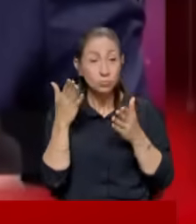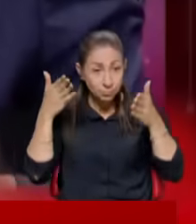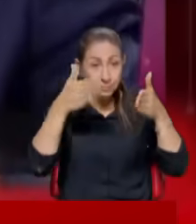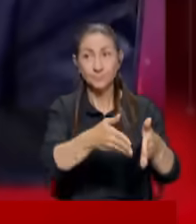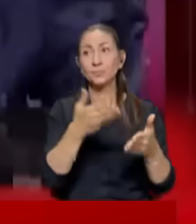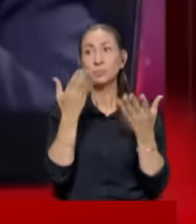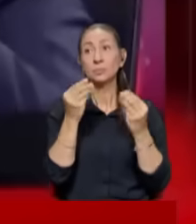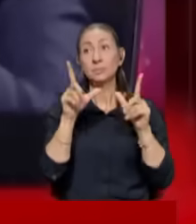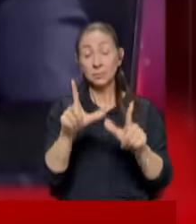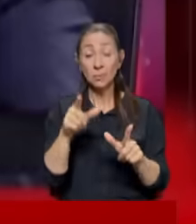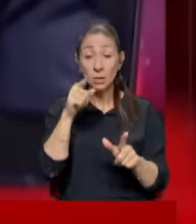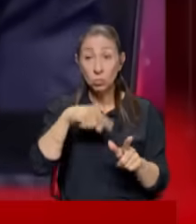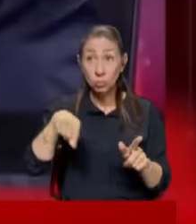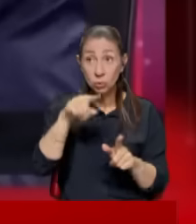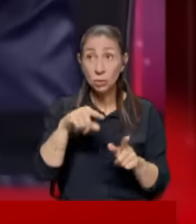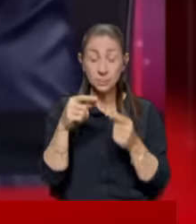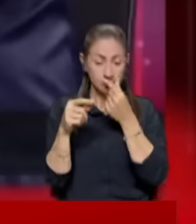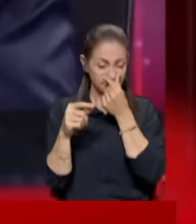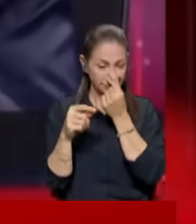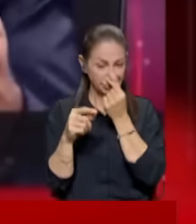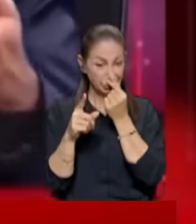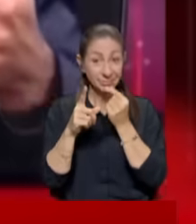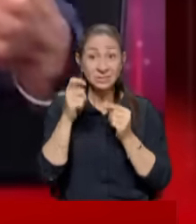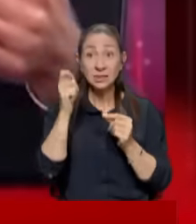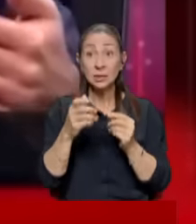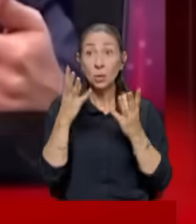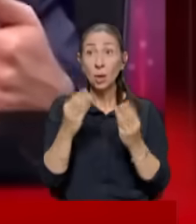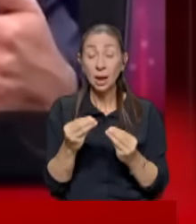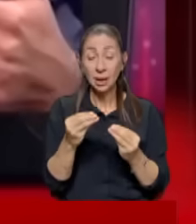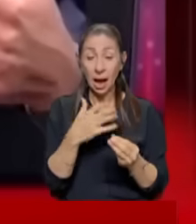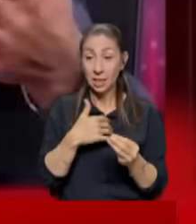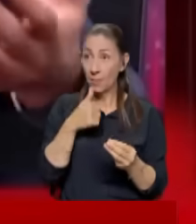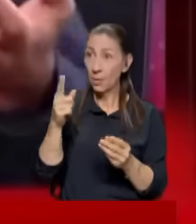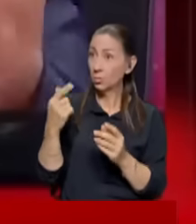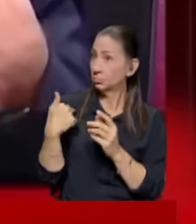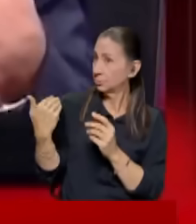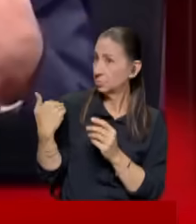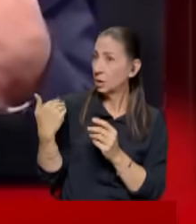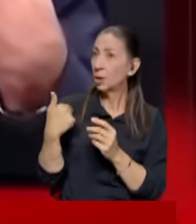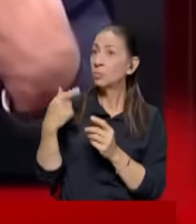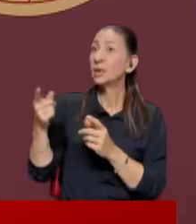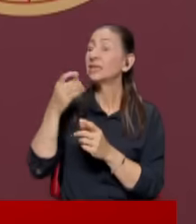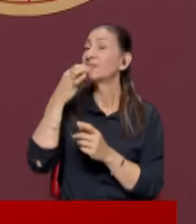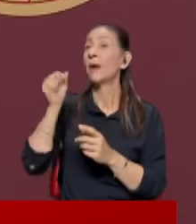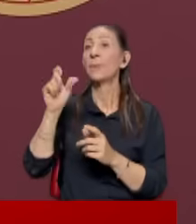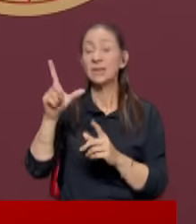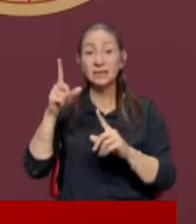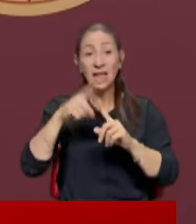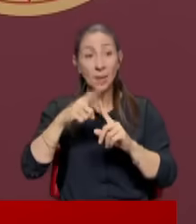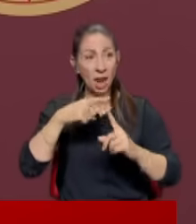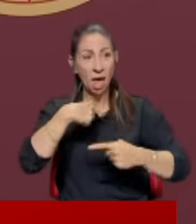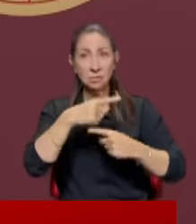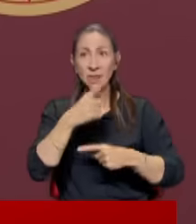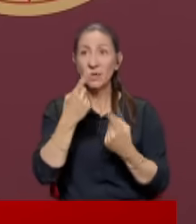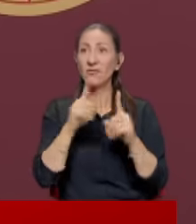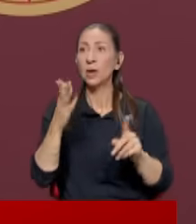artırmak. Yani bunu bir gerekçe olarak ileri süren velilerin bu gerekçelerini elinden almamız gerekiyor. Taliban'la aramızda bir fark